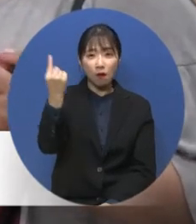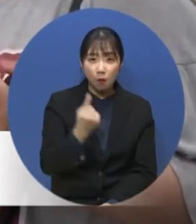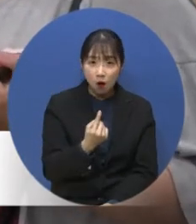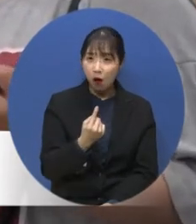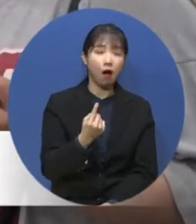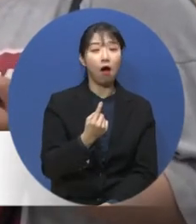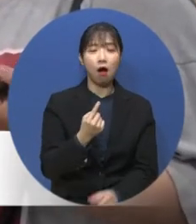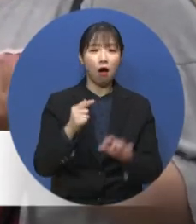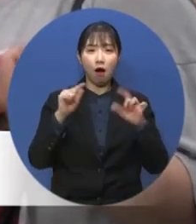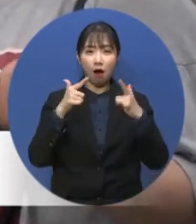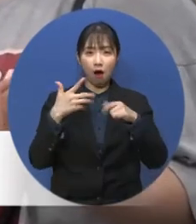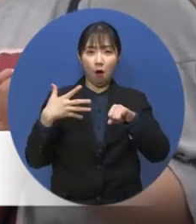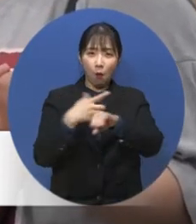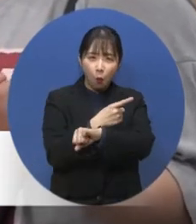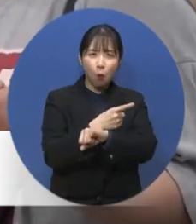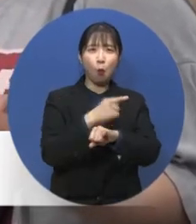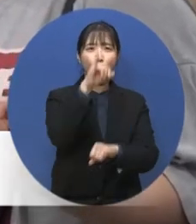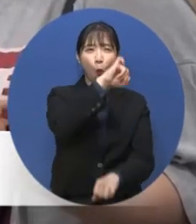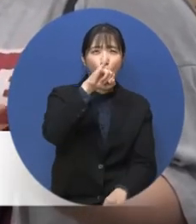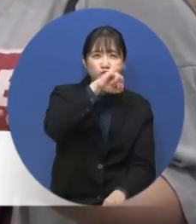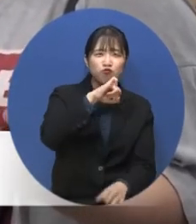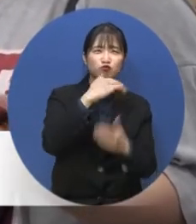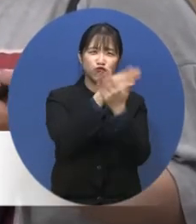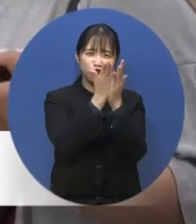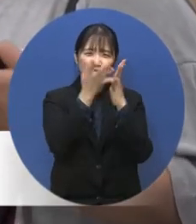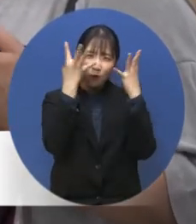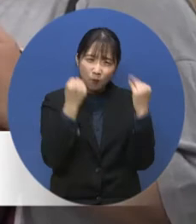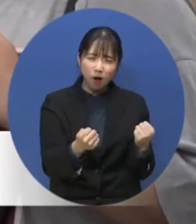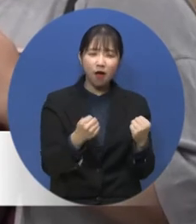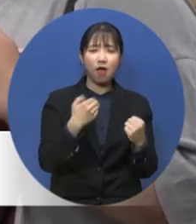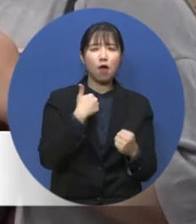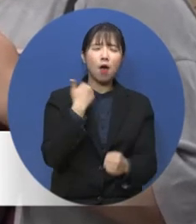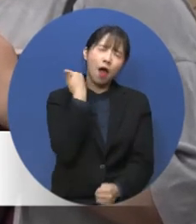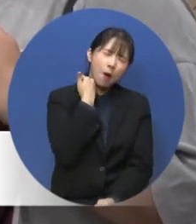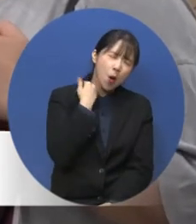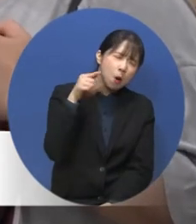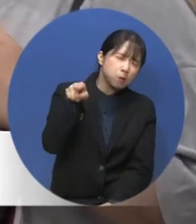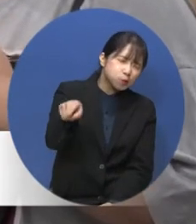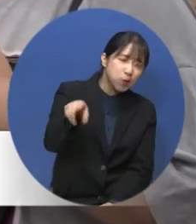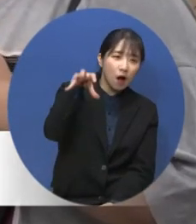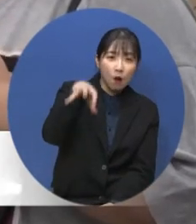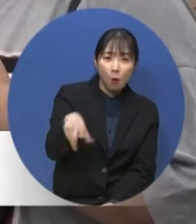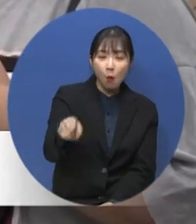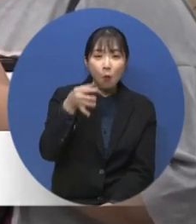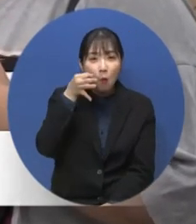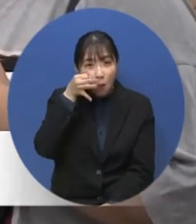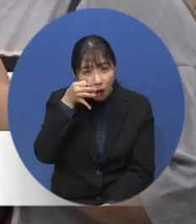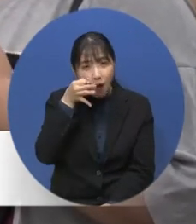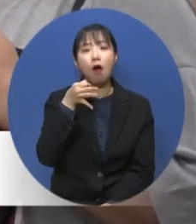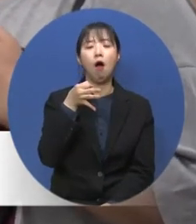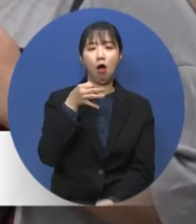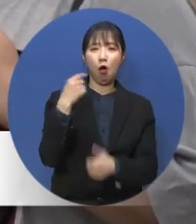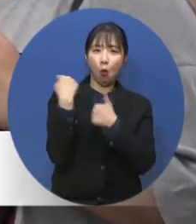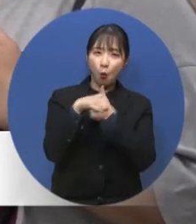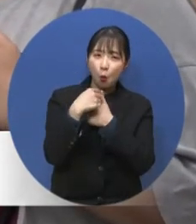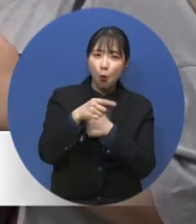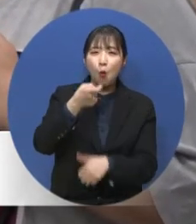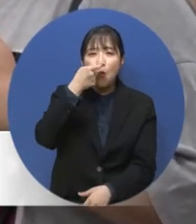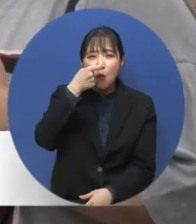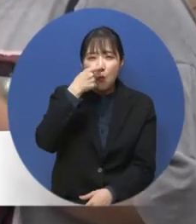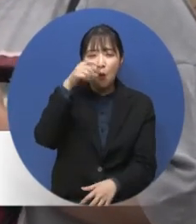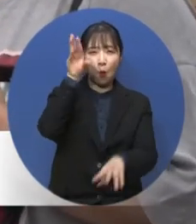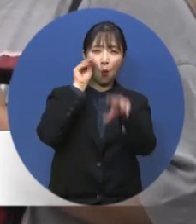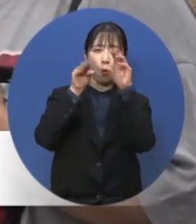그 누에고치 말고도 여러 곤충들도 많고 그 오지에 있는 곤충들 그런 게 많다 보니까 아이들한테 교육적으로